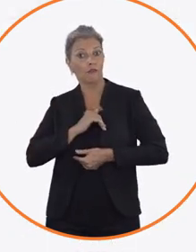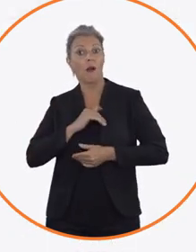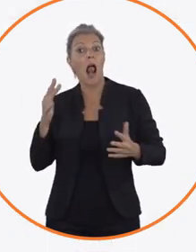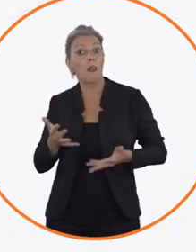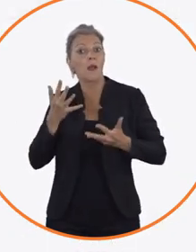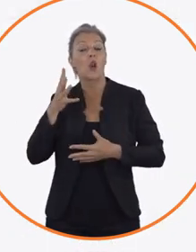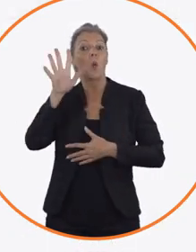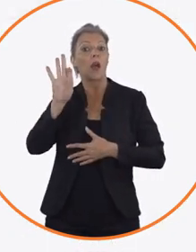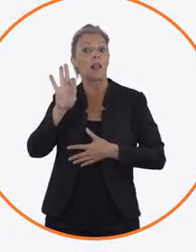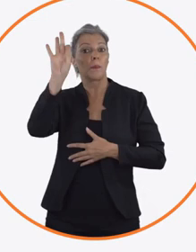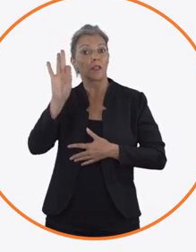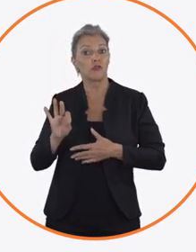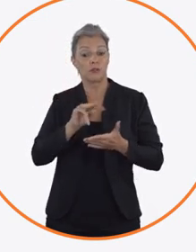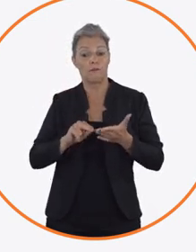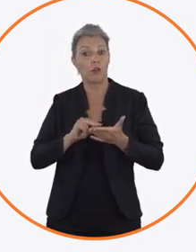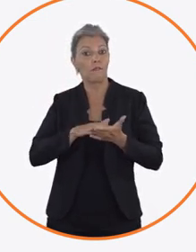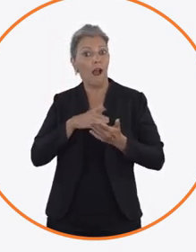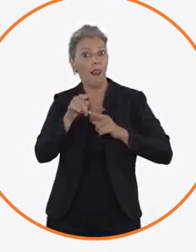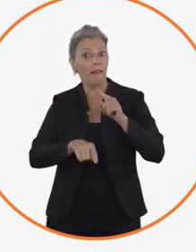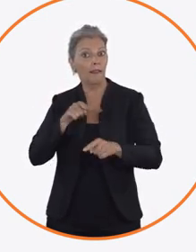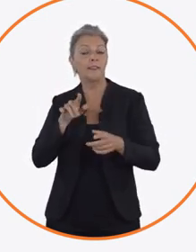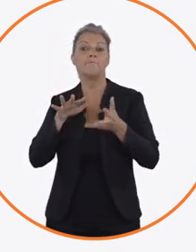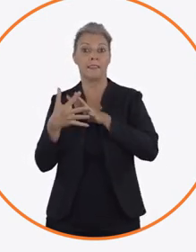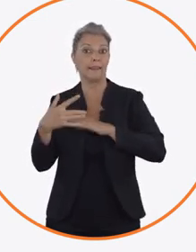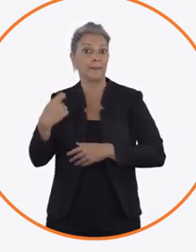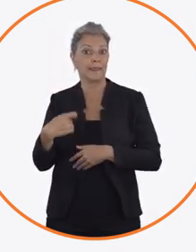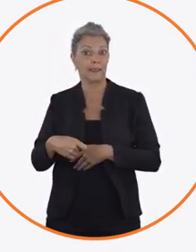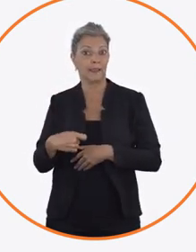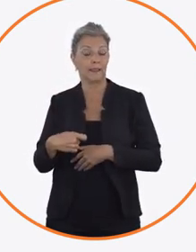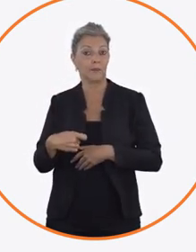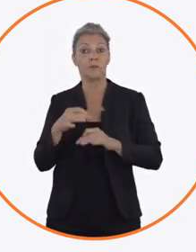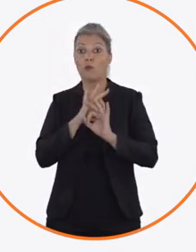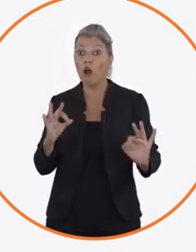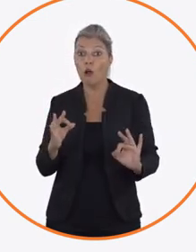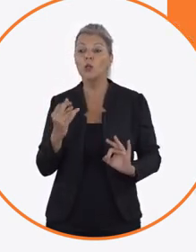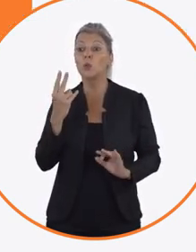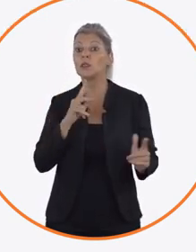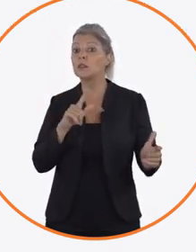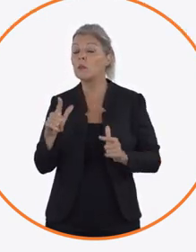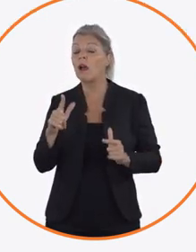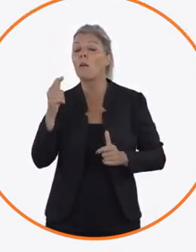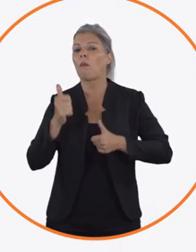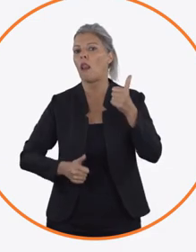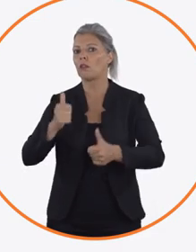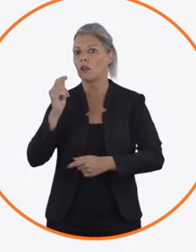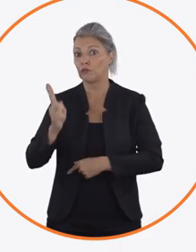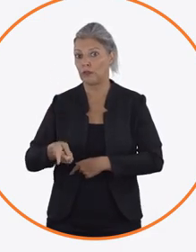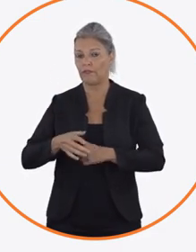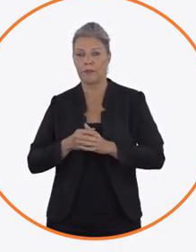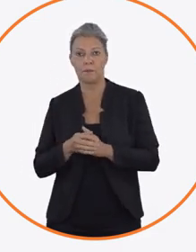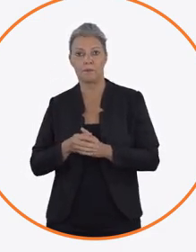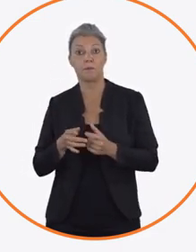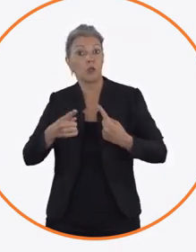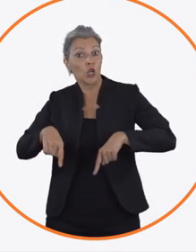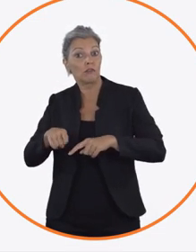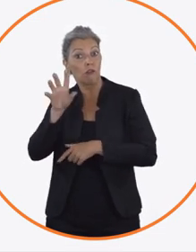candidato presidente che ha ottenuto almeno il 40% dei voti validi. Se questo non accade, dopo 2 settimane si procederà al ballottaggio fra i candidati